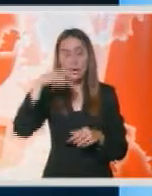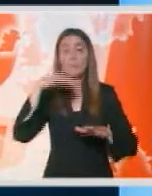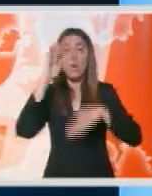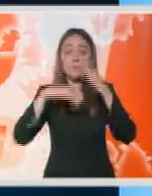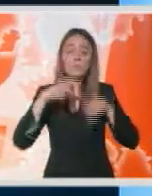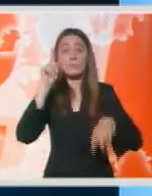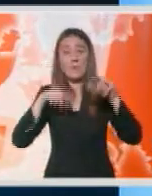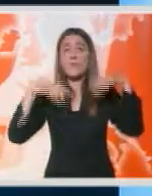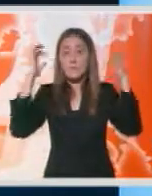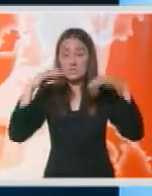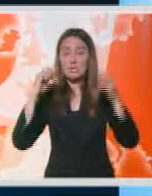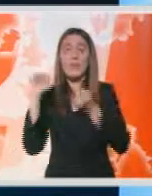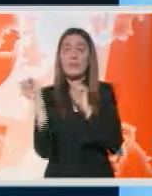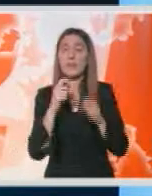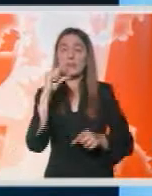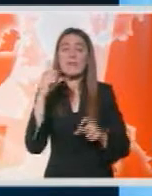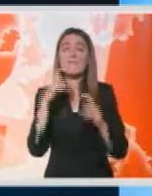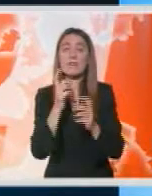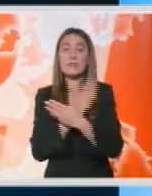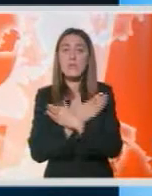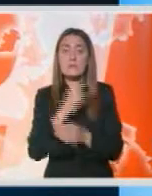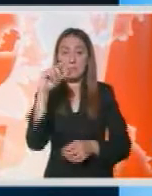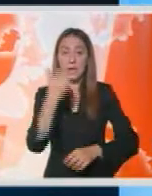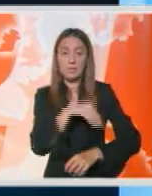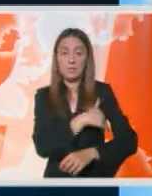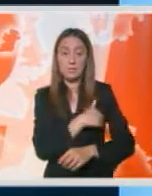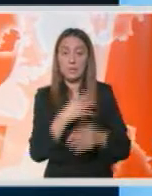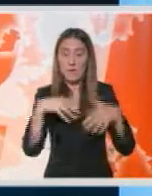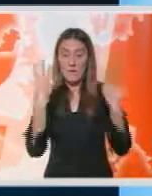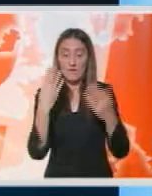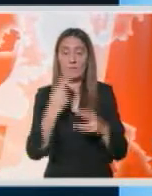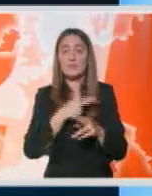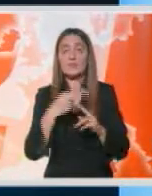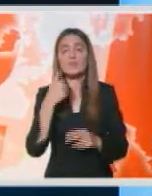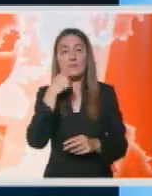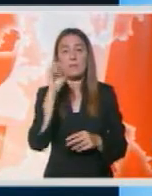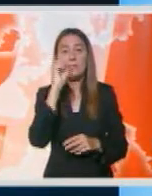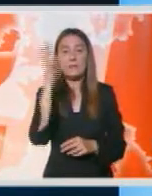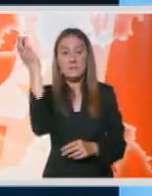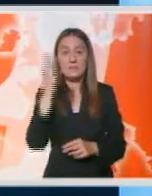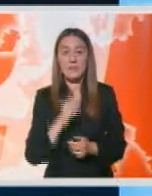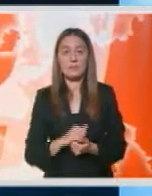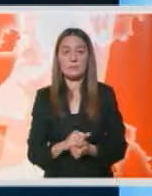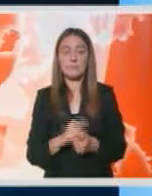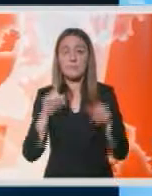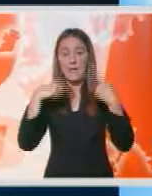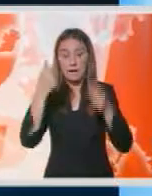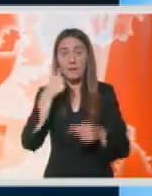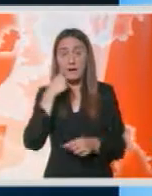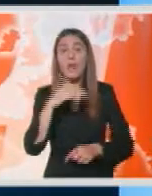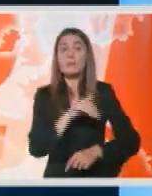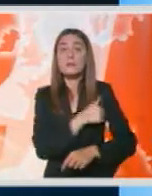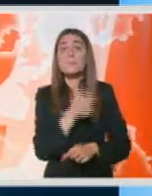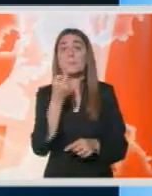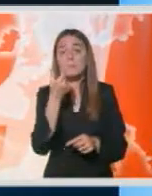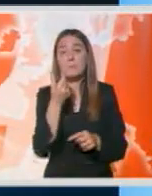Oblačno, povremeno sa kišom. Vetar slab, severozapadni. Minimalna temperatura 9, maksimalna dnevna 15 stepeni. Narednih dana temperatura